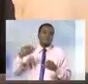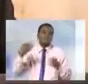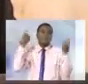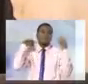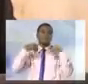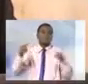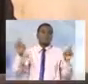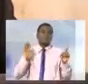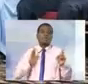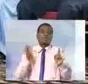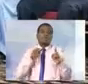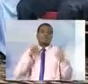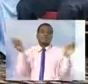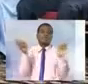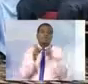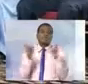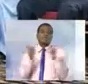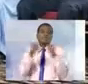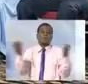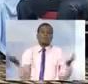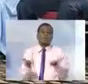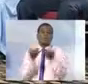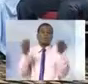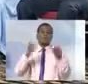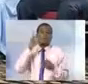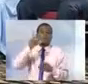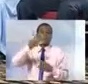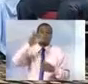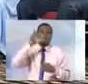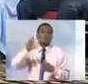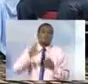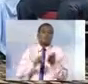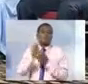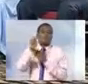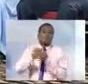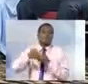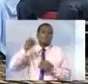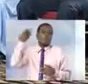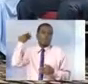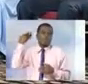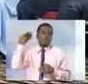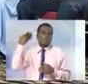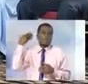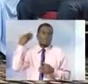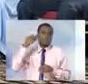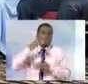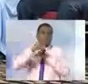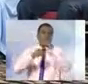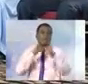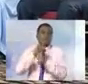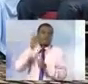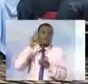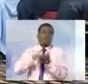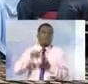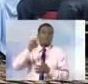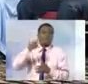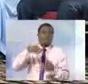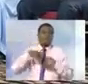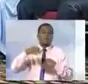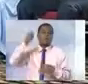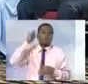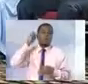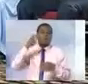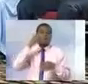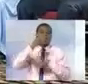de notre rencontre ici même le 23 novembre dernier, l'année 2012 a été